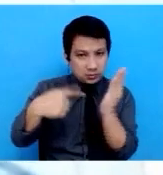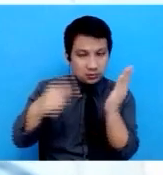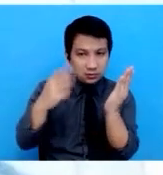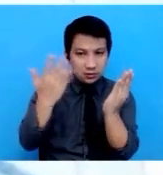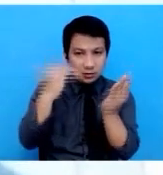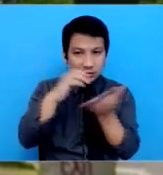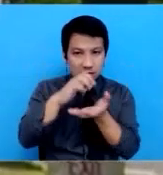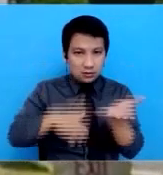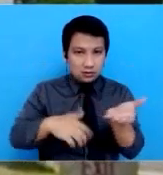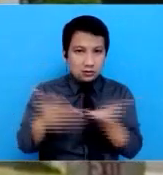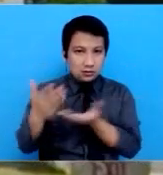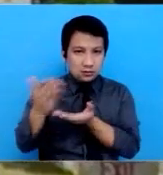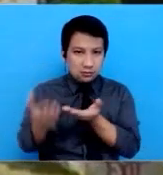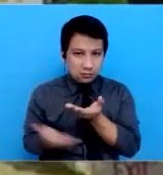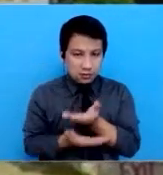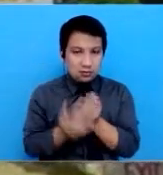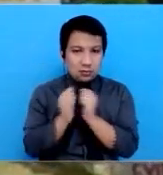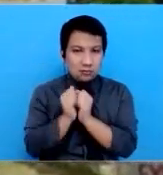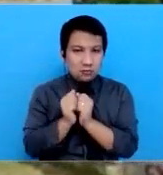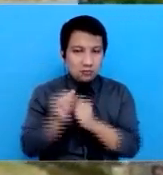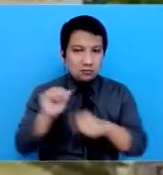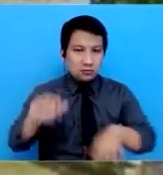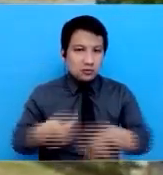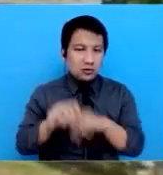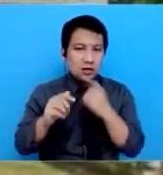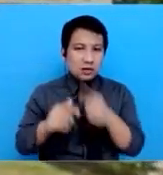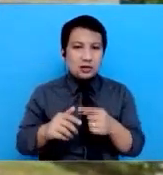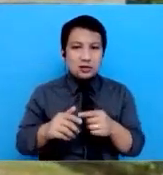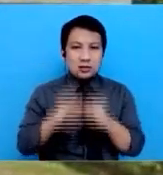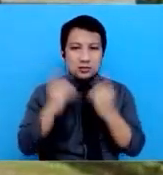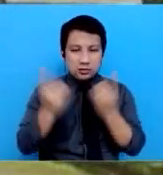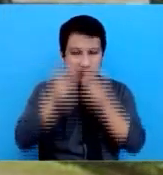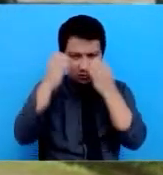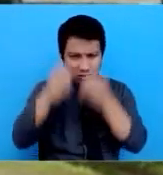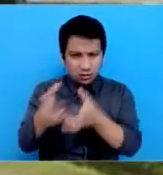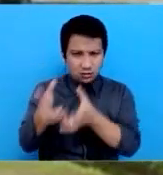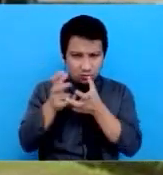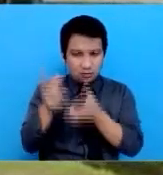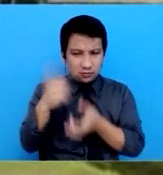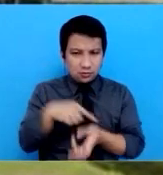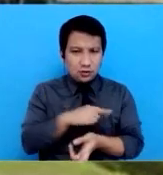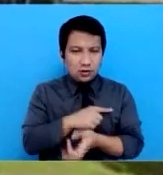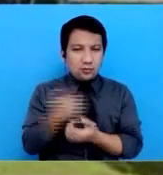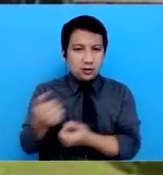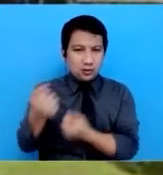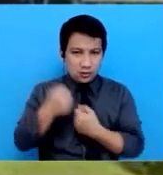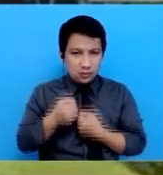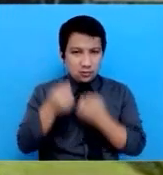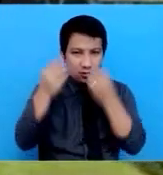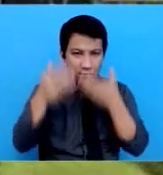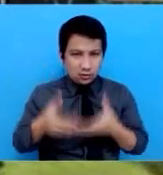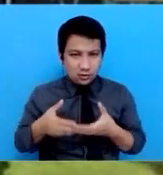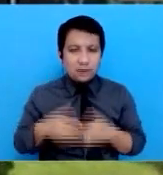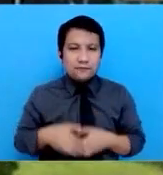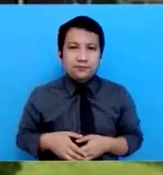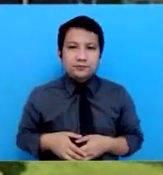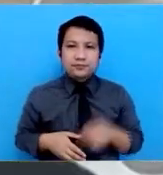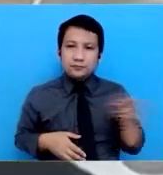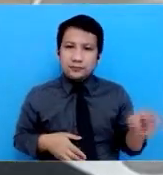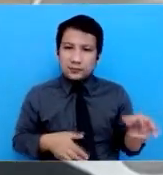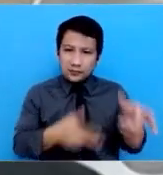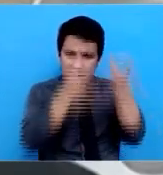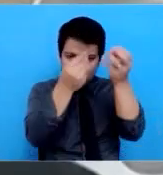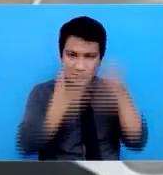yung tambak na trabaho. Sabi ng DepEd, nakikinig naman daw sila sa mga hinaing ng mga guro. Nakikinig po tayo